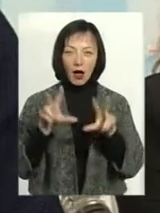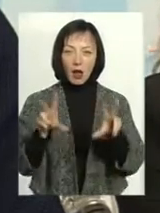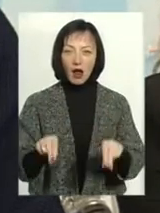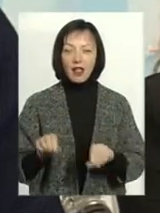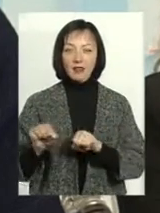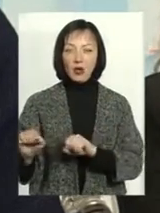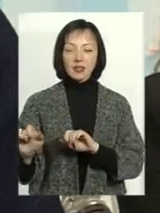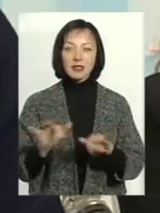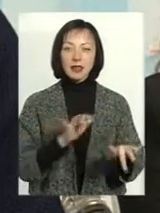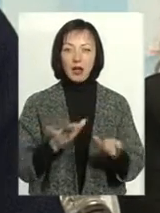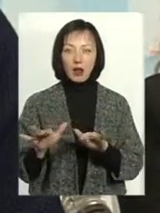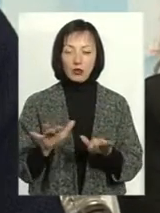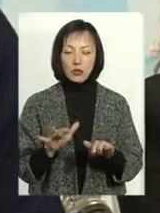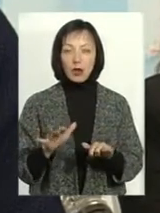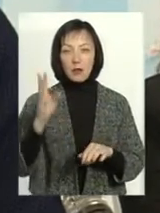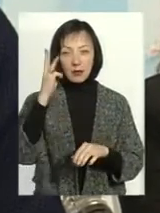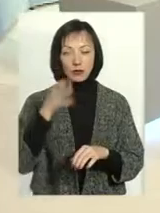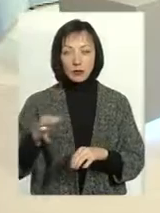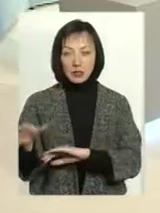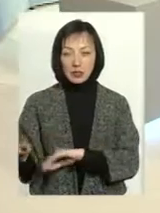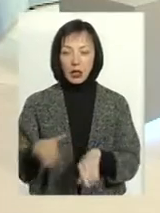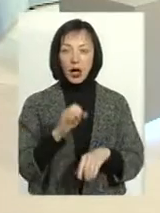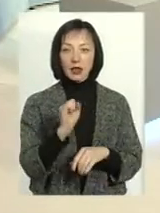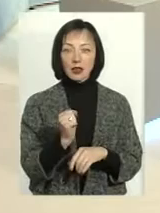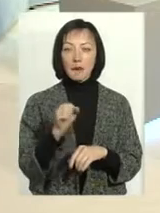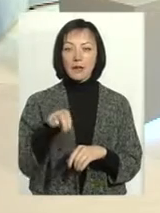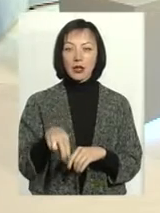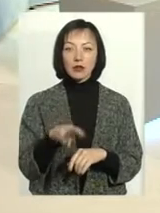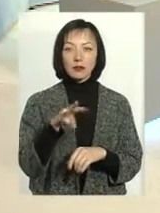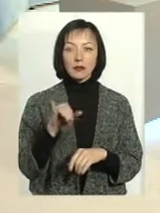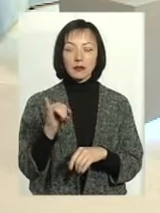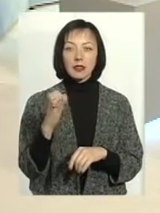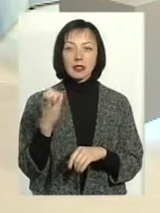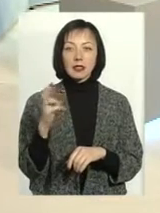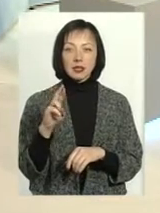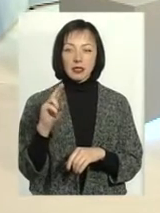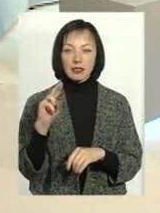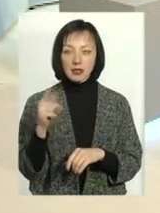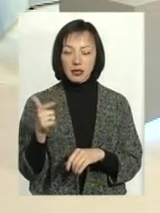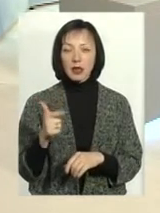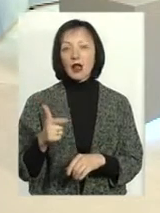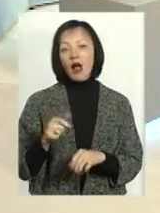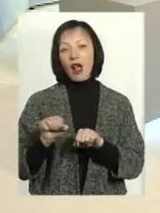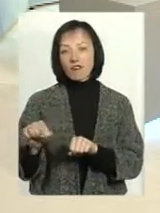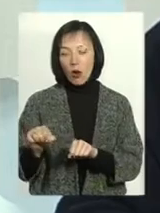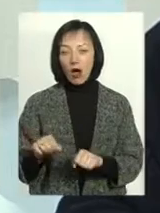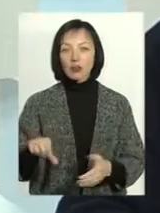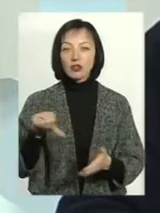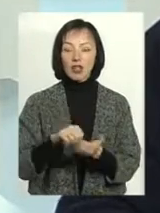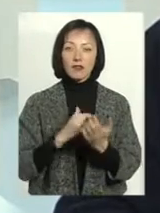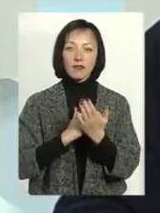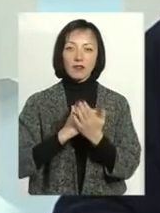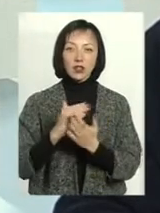діяльності при Раді адвокатів Хмельницької області, а також Андрій Петрович Місяць, адвокат, член Вищої